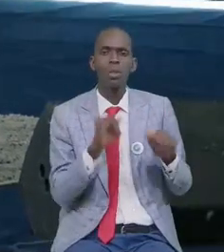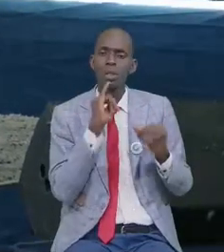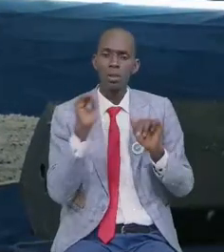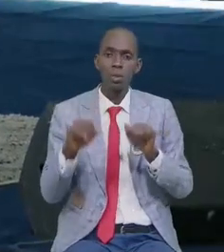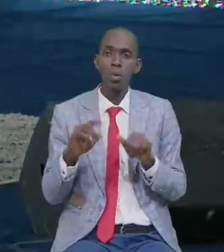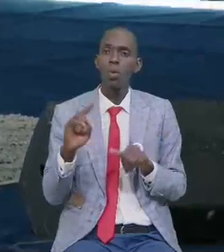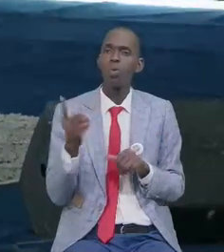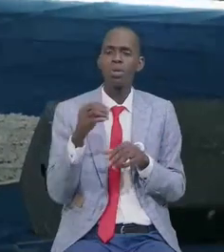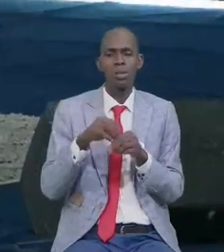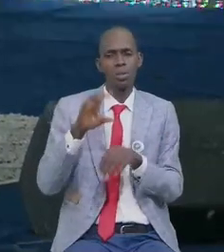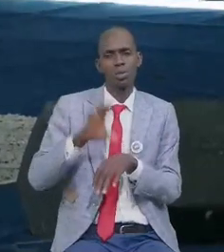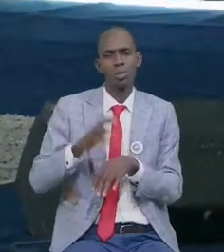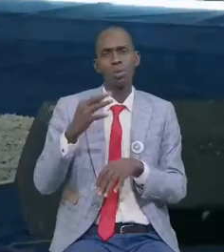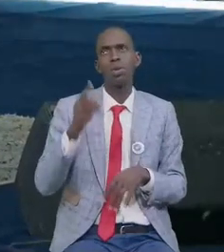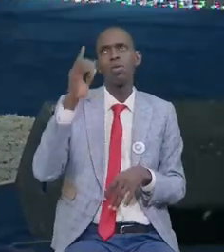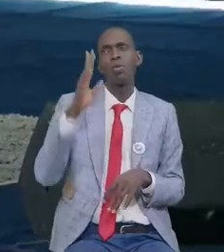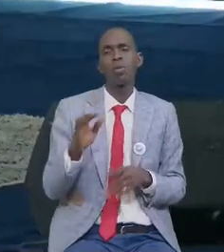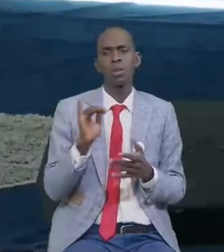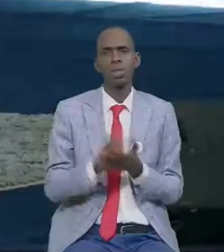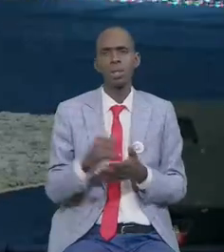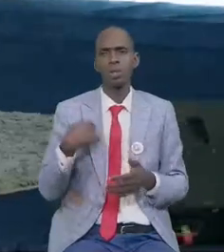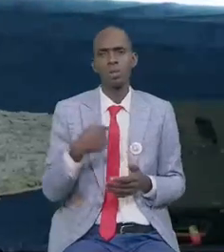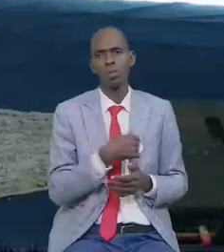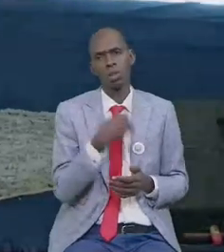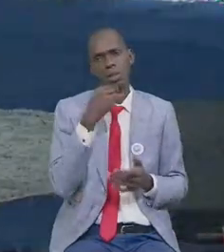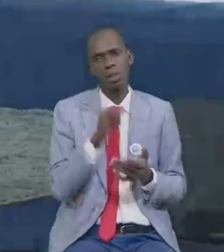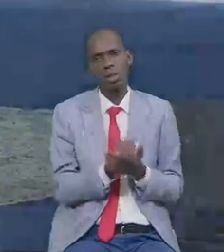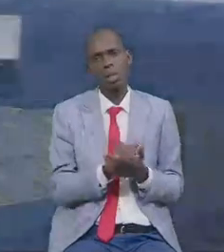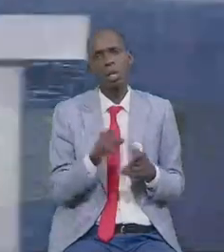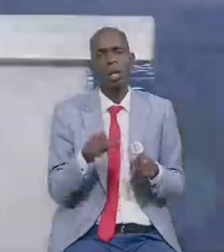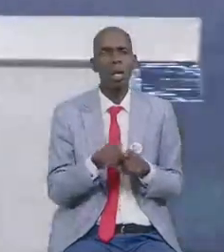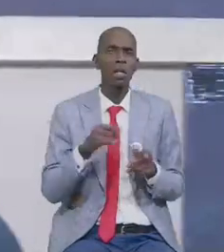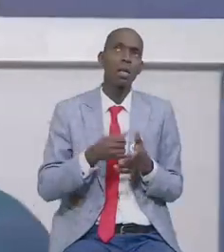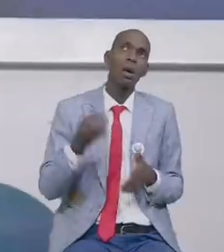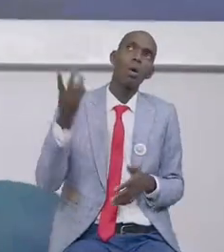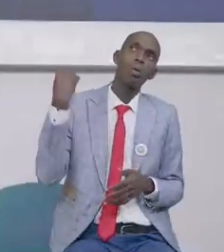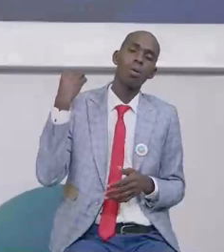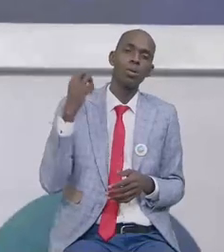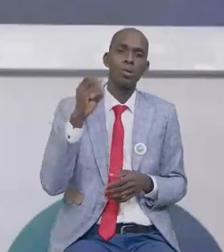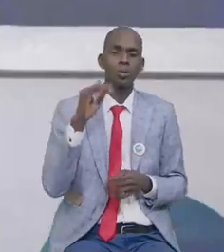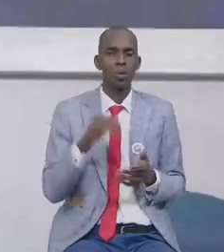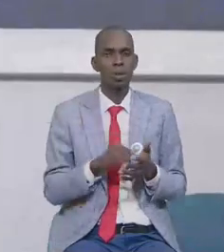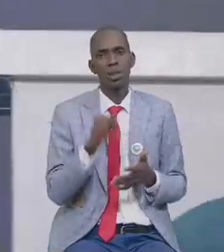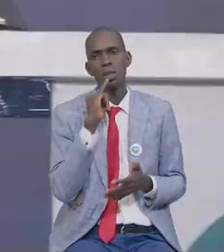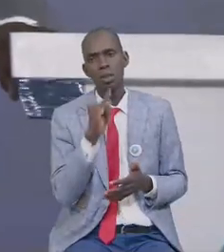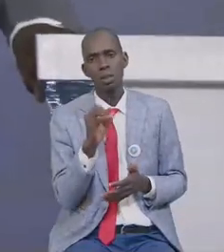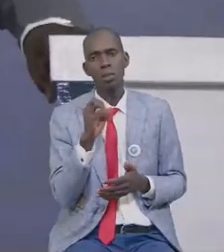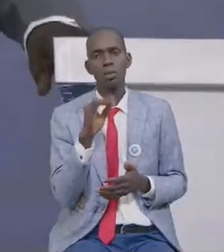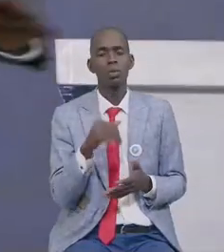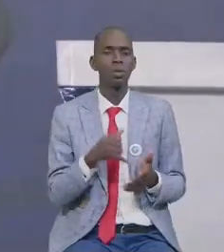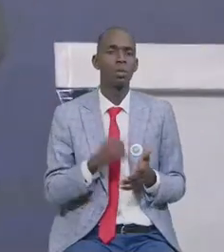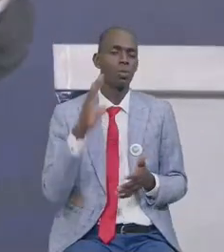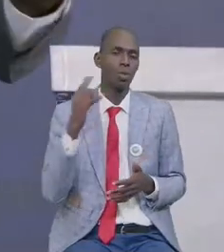du Dieu vivant qui dira, comme cela a été, il en est ainsi et il en sera ainsi pour